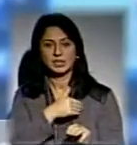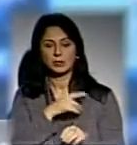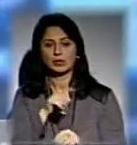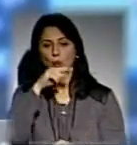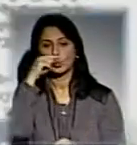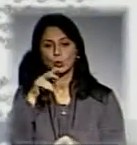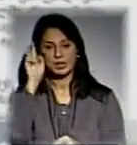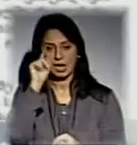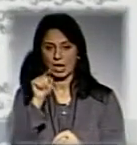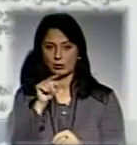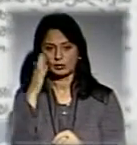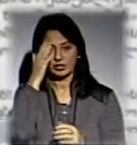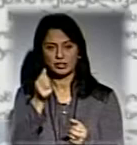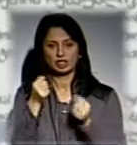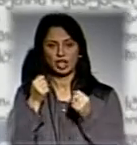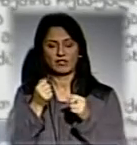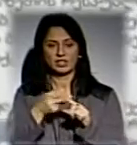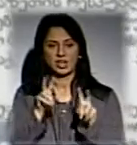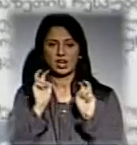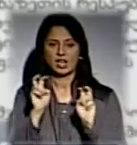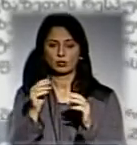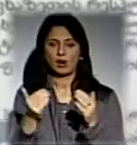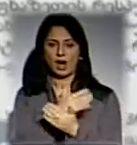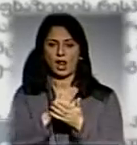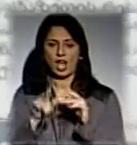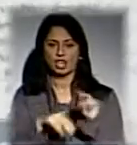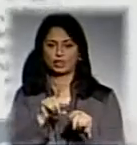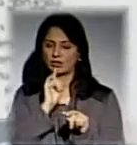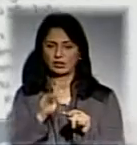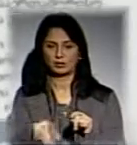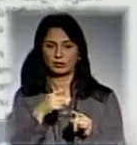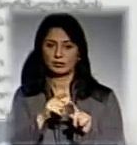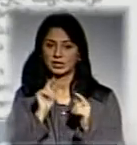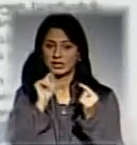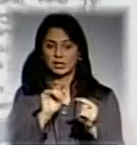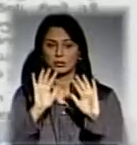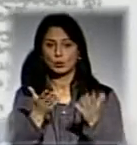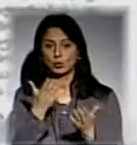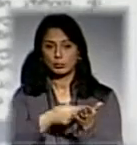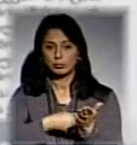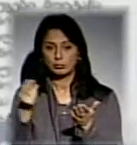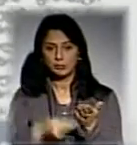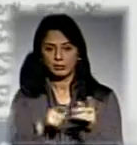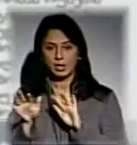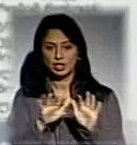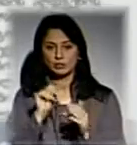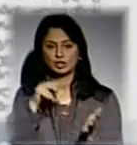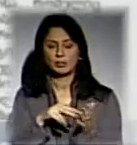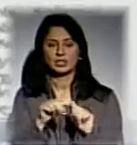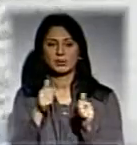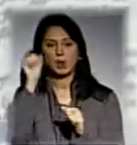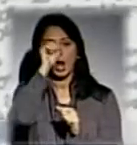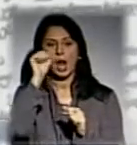რომ რუსეთის ხელისუფლება თავ შეიკავებს ამ ეგრეთ წოდებული ახალი ხელშეკრულების გაფორმებისგან წინააღმდეგ შემთხვევაში. აღნიშნული ქმედება შეფასდება